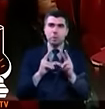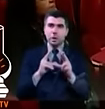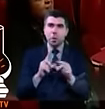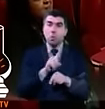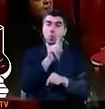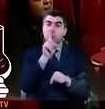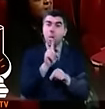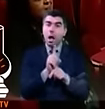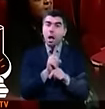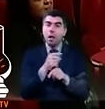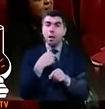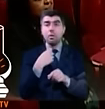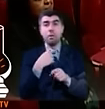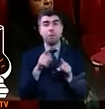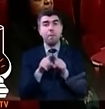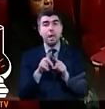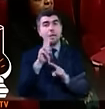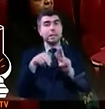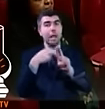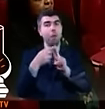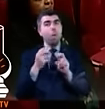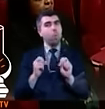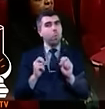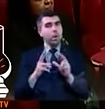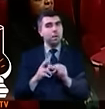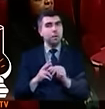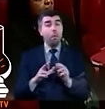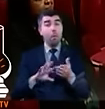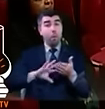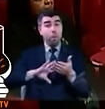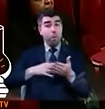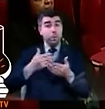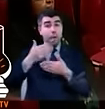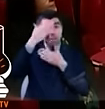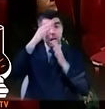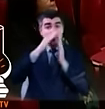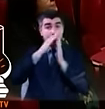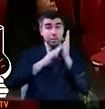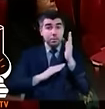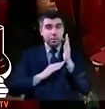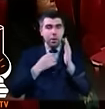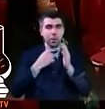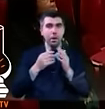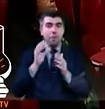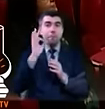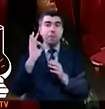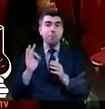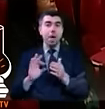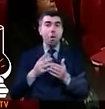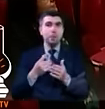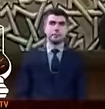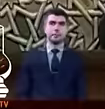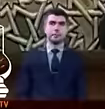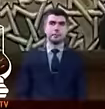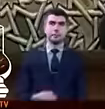سؤالا مباشرا حتى أتمكن من الإجابة، لأنه بشكل عام أنا تكلمت على النسب وعلى ما أنجز لحد